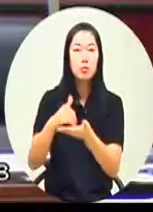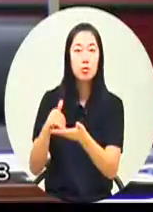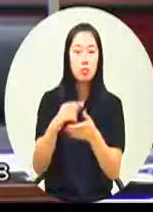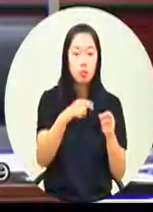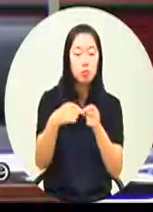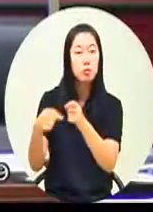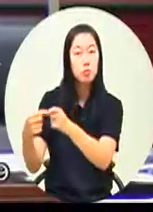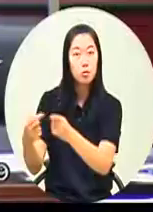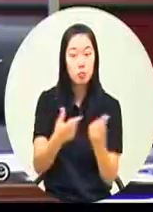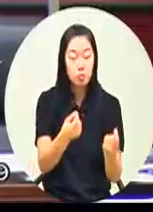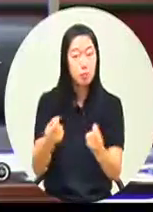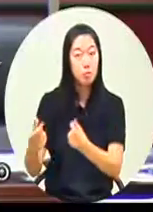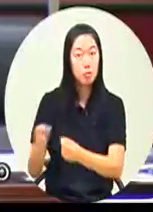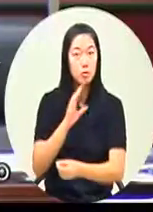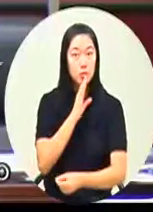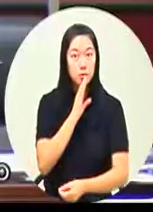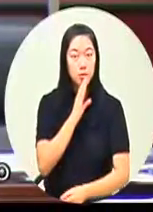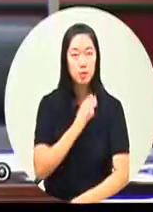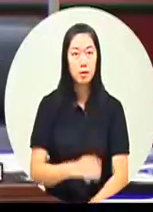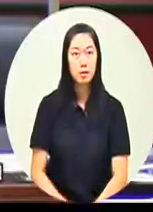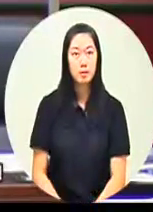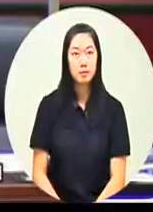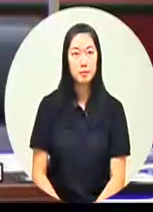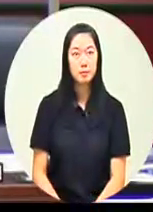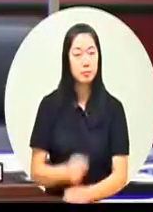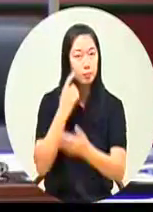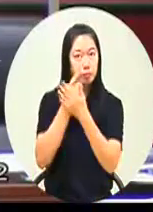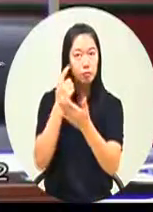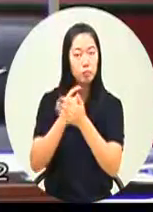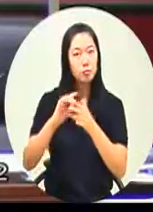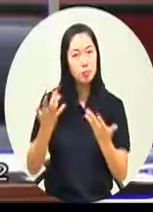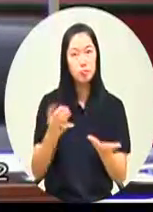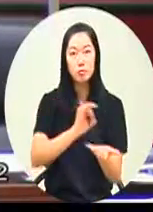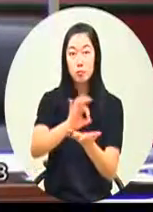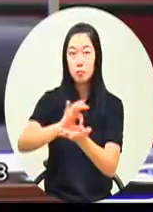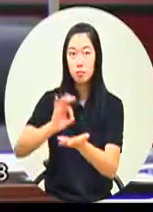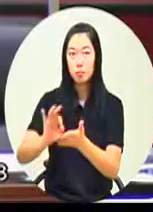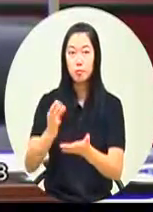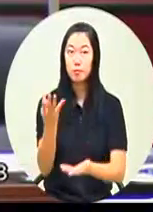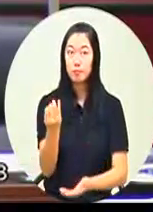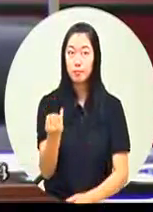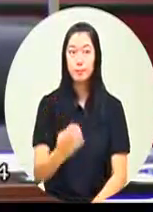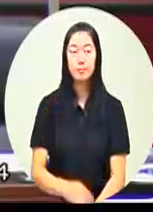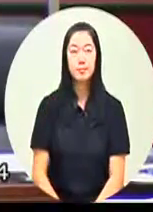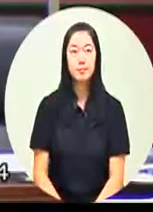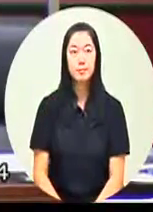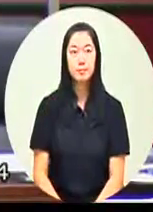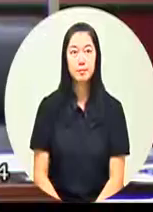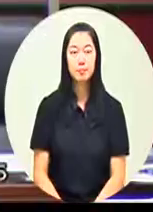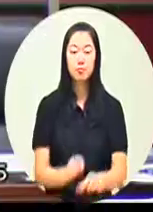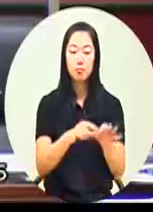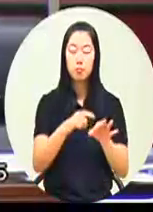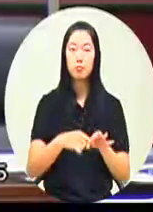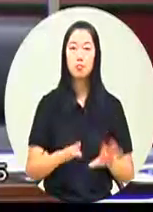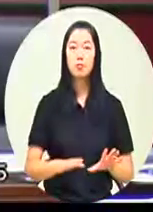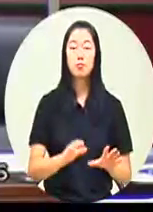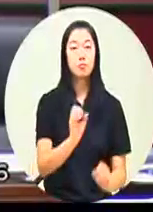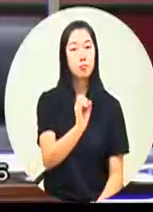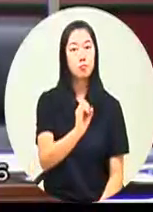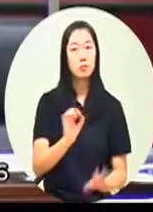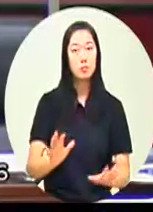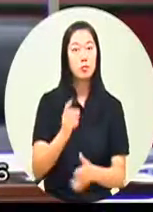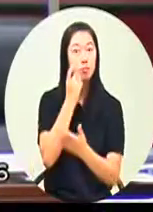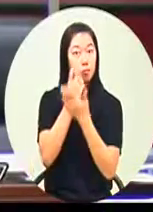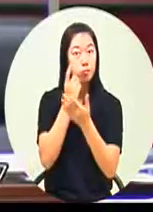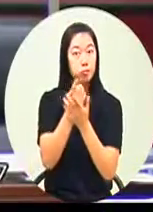会后告诉我，就是每一个月大概要支出多少钱，啊，收入是零嘛，那每个月要支出多少